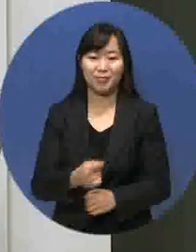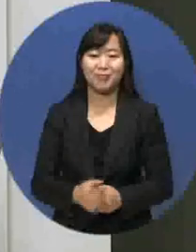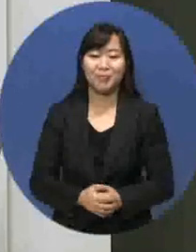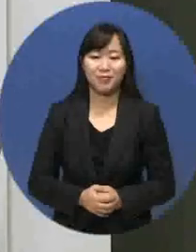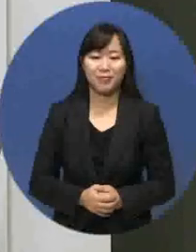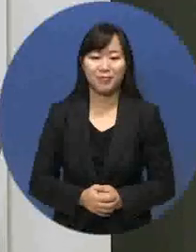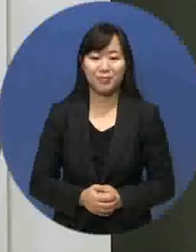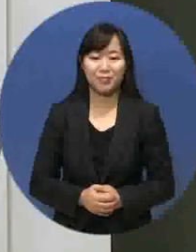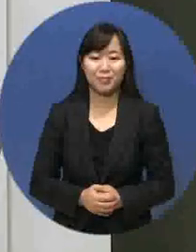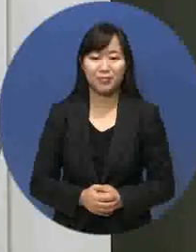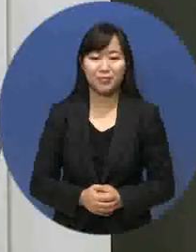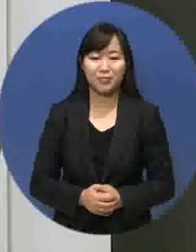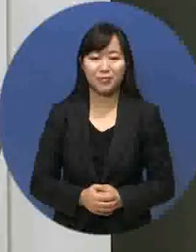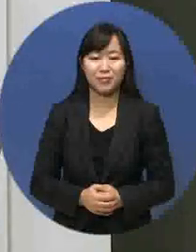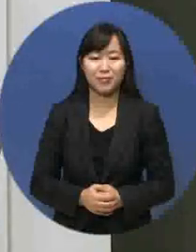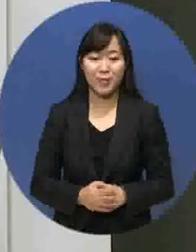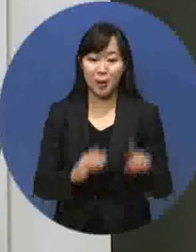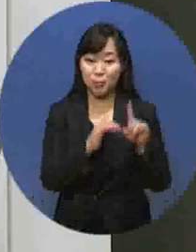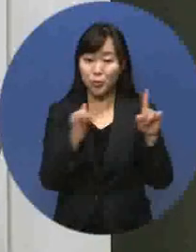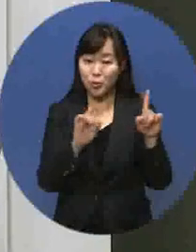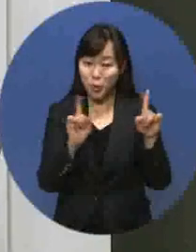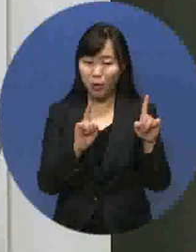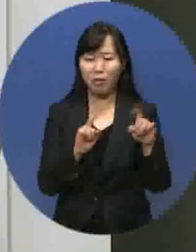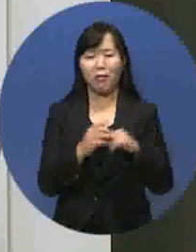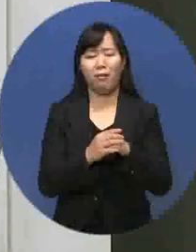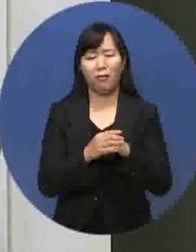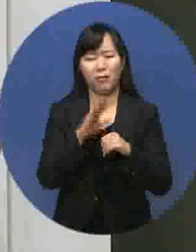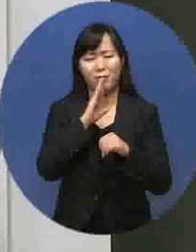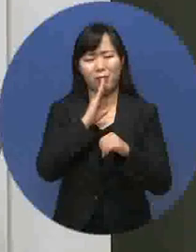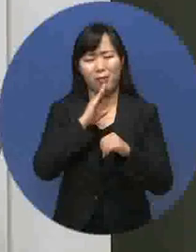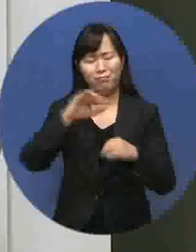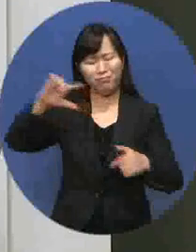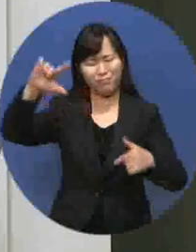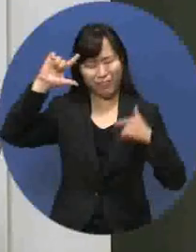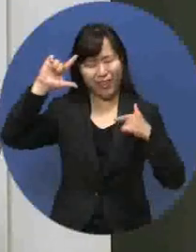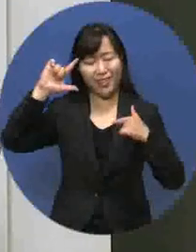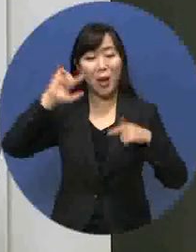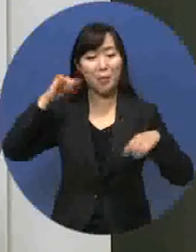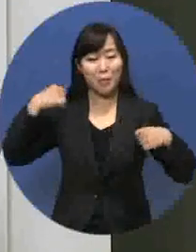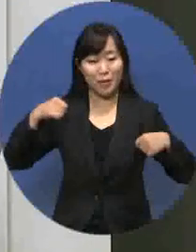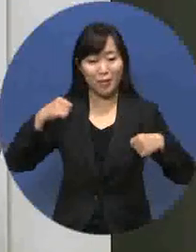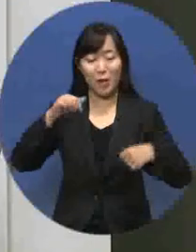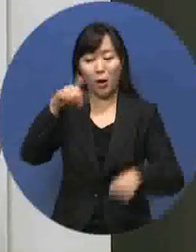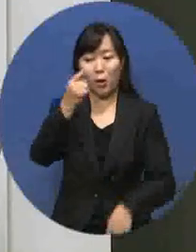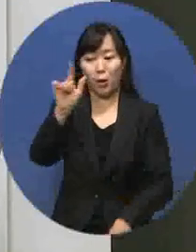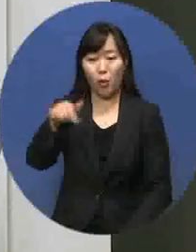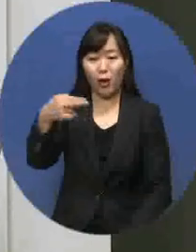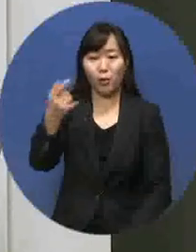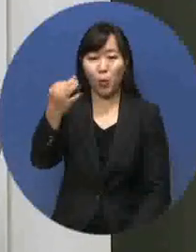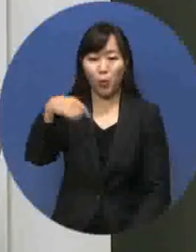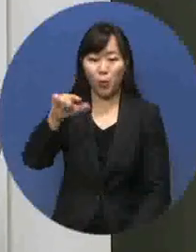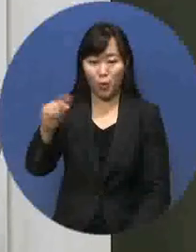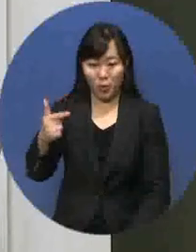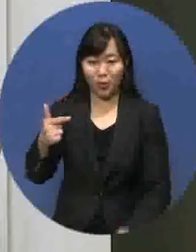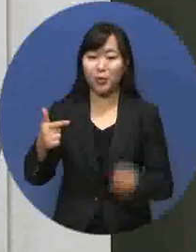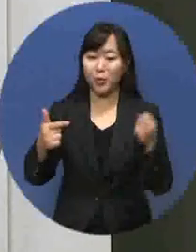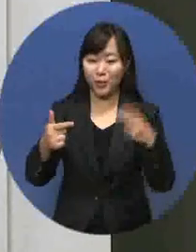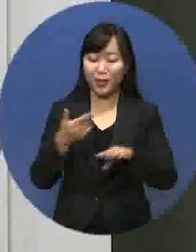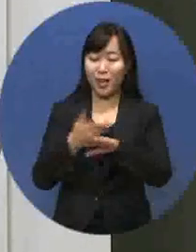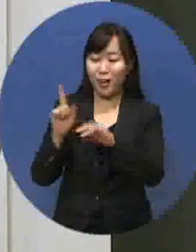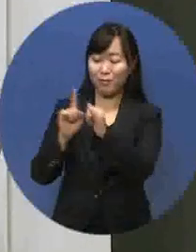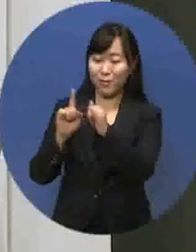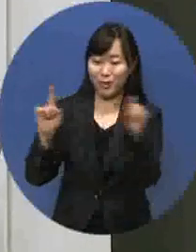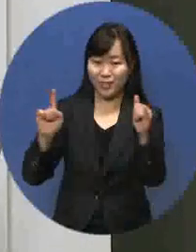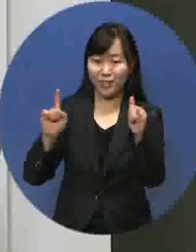들어보셨으면 합니다. 한 분은 이미 잘 아시는 배우 곽도원 씨, 그리고 또